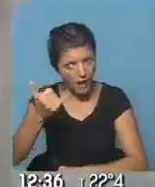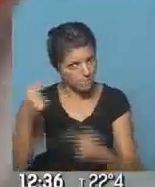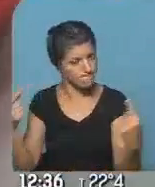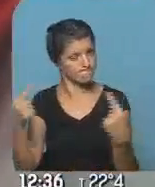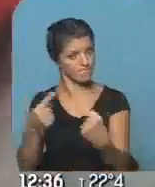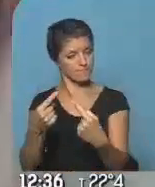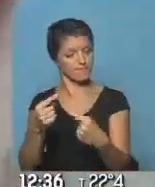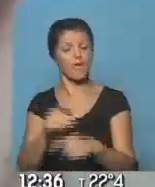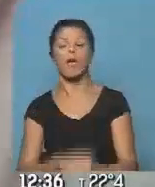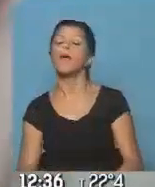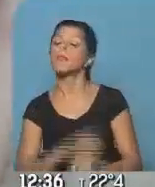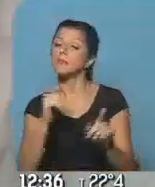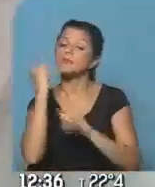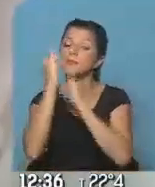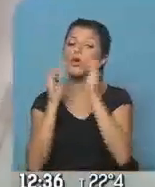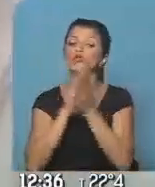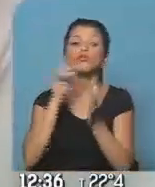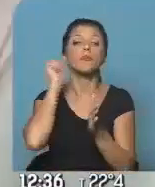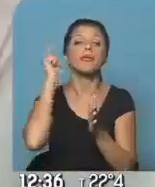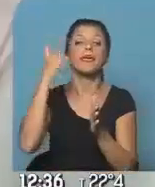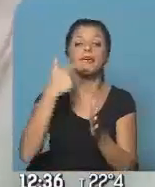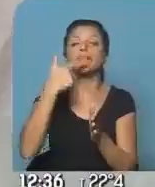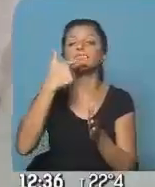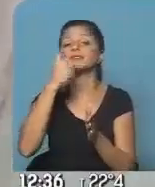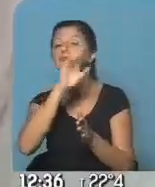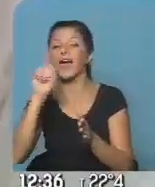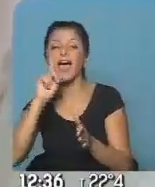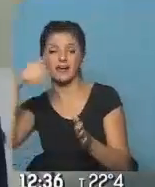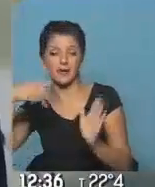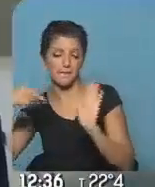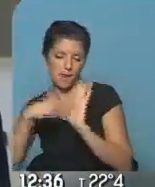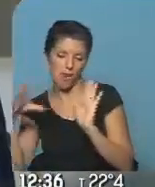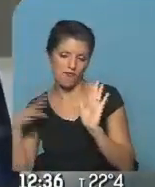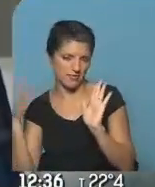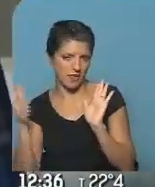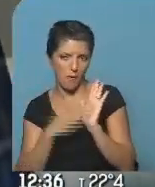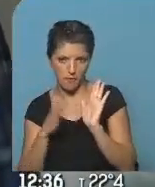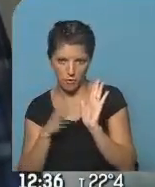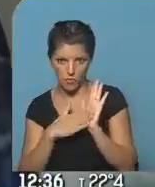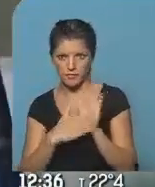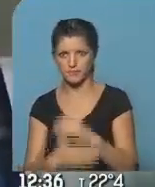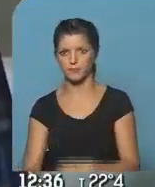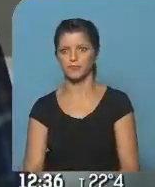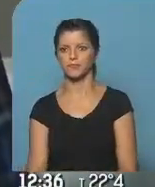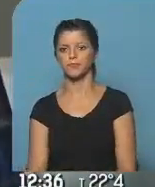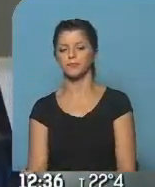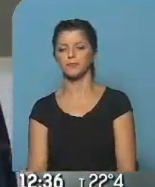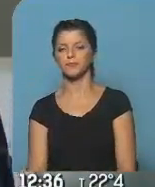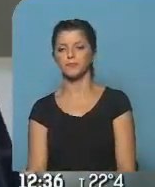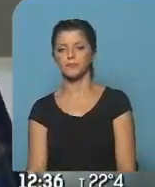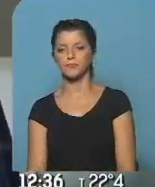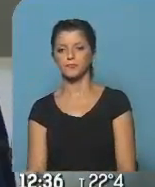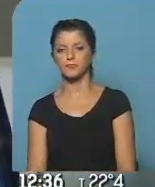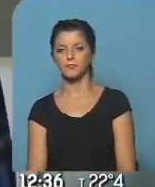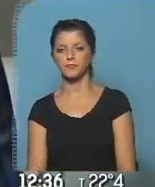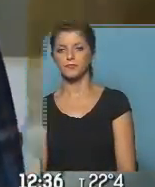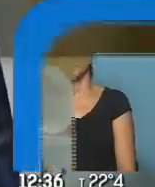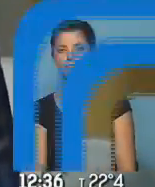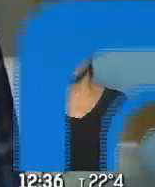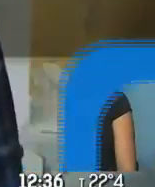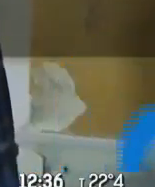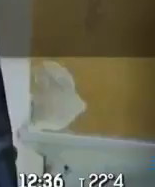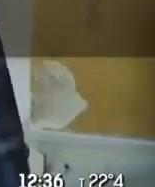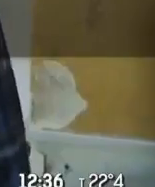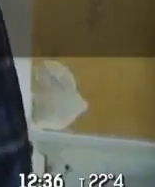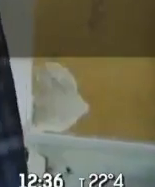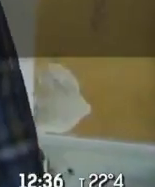el posible uso de gas sarín, lo que no fue confirmado. صار السبت الماضي انه اجى حالات هي حالات اختناق من